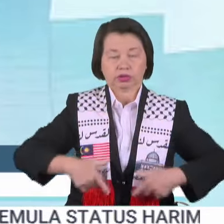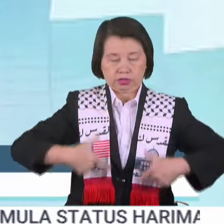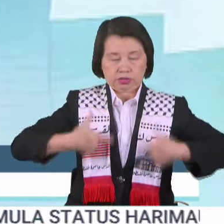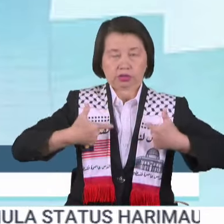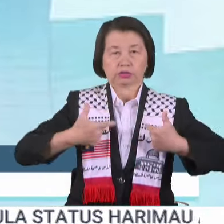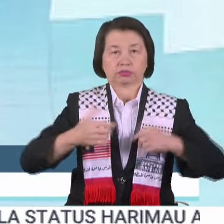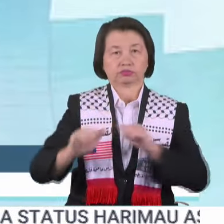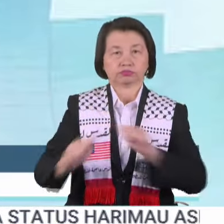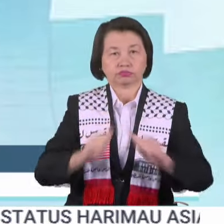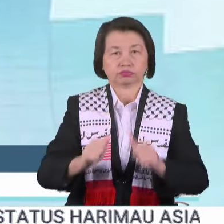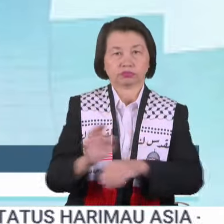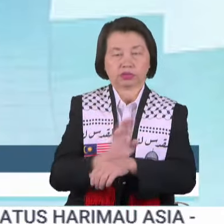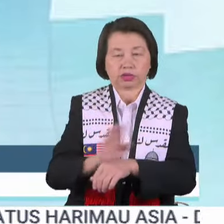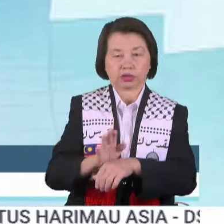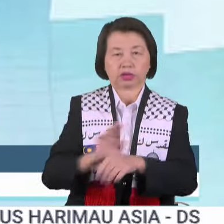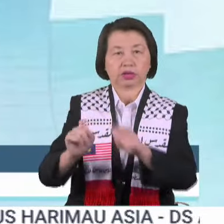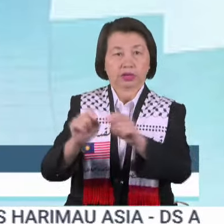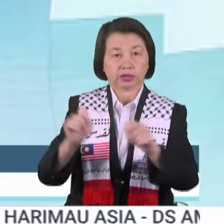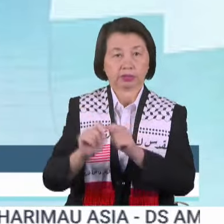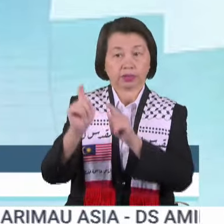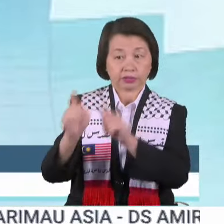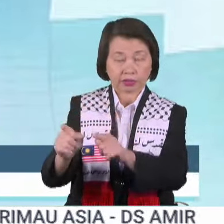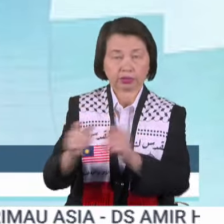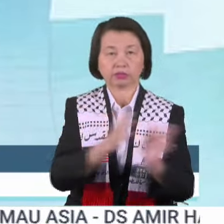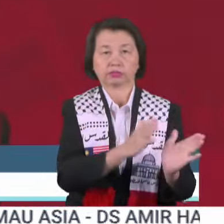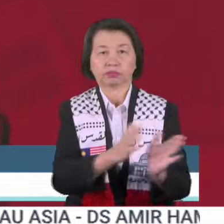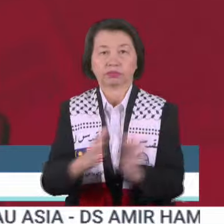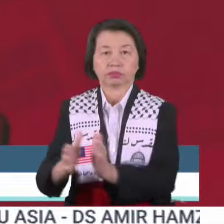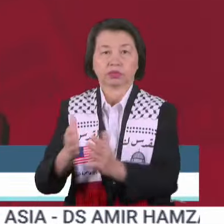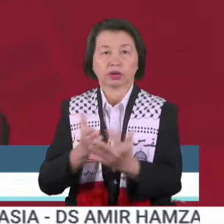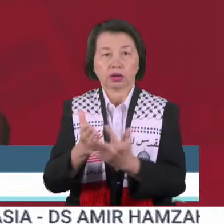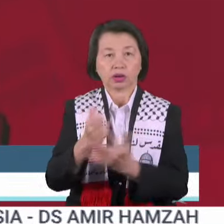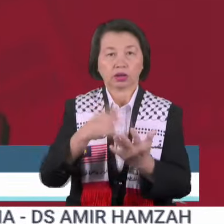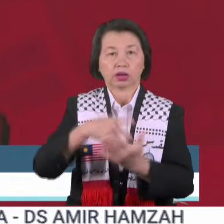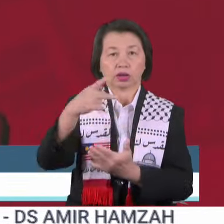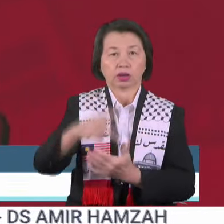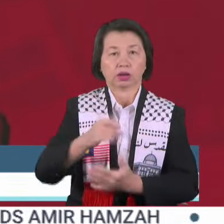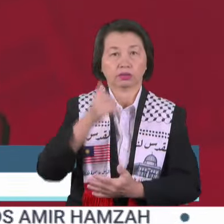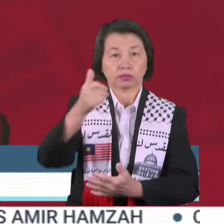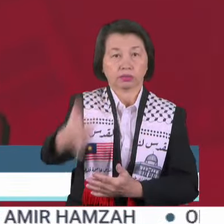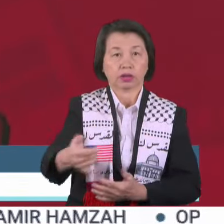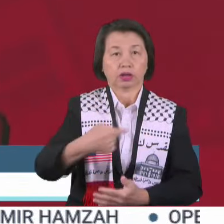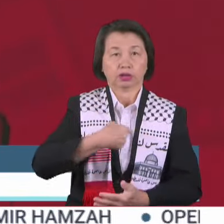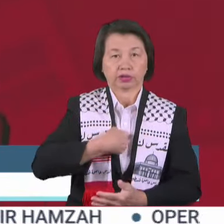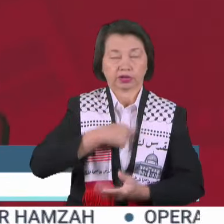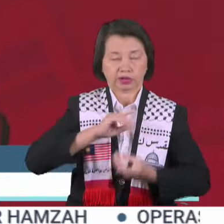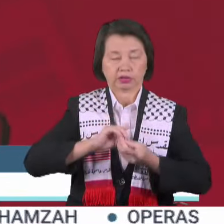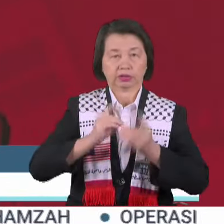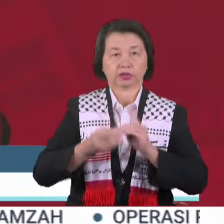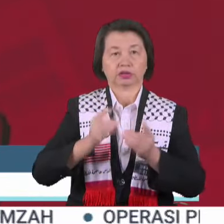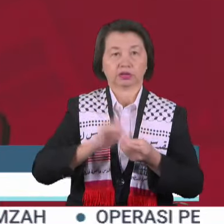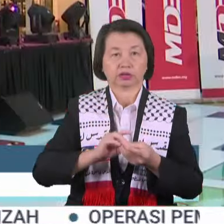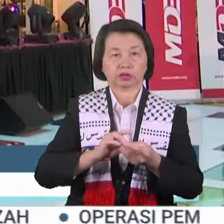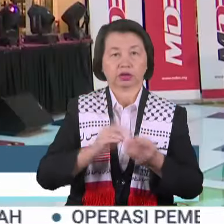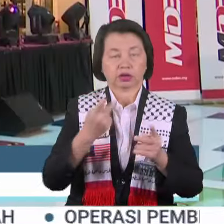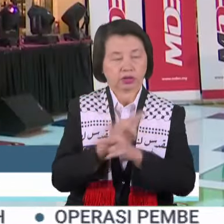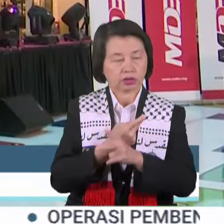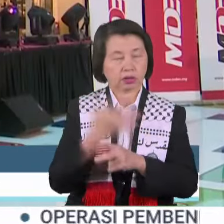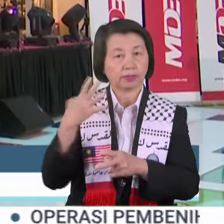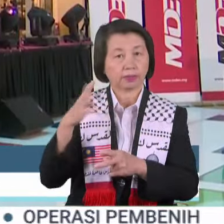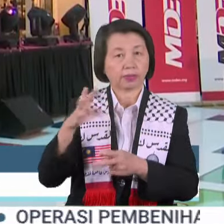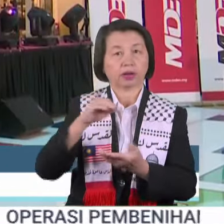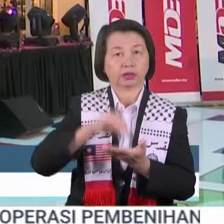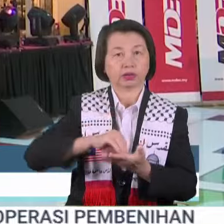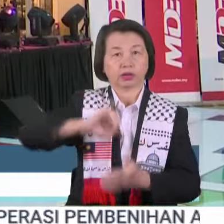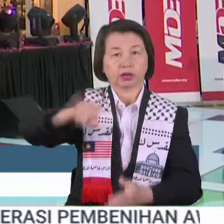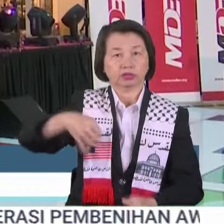dan produktiviti perniagaan tempatan. Ia direalisasi menerusi program Jelajah Saya Digital, edisi ke-14